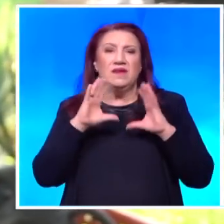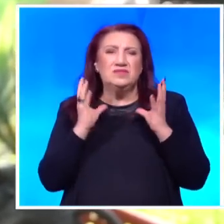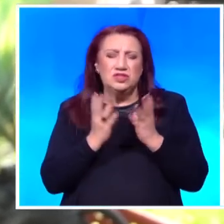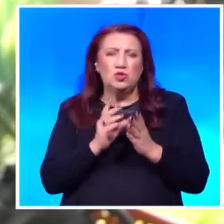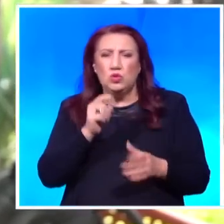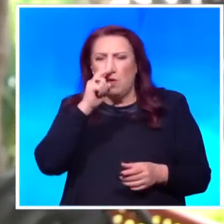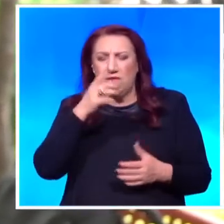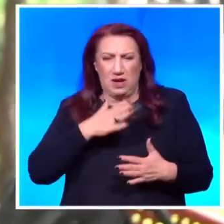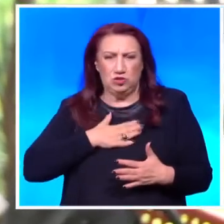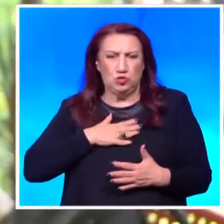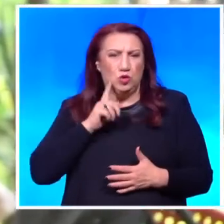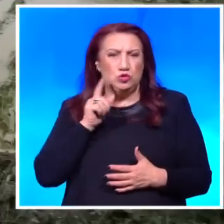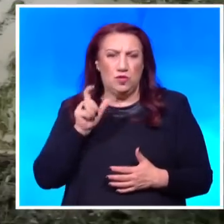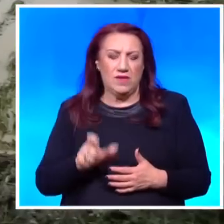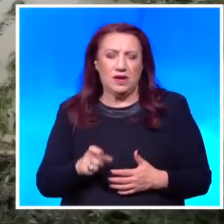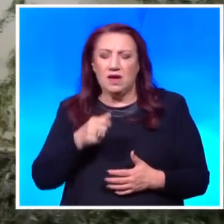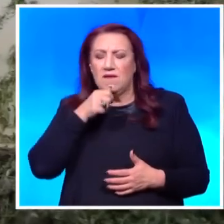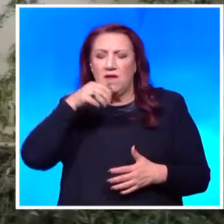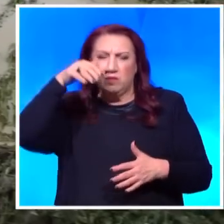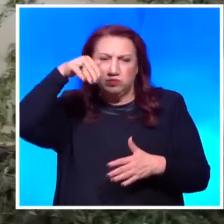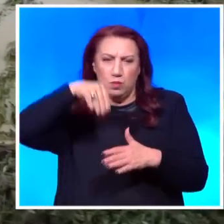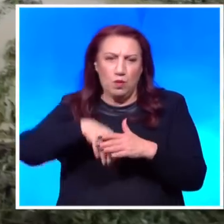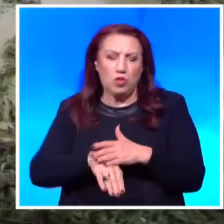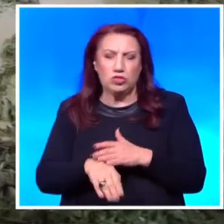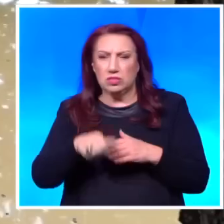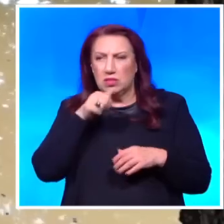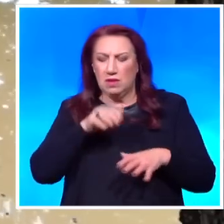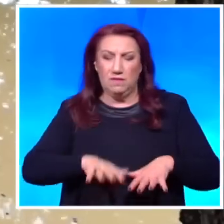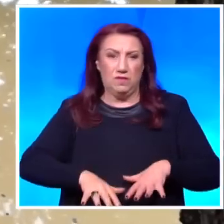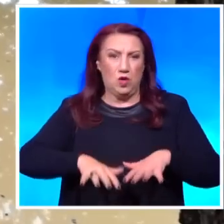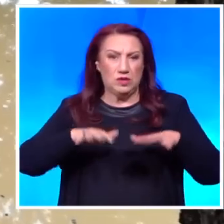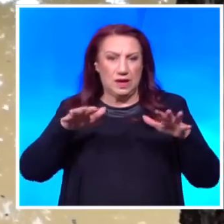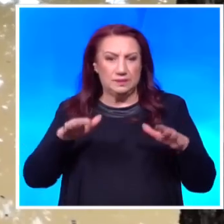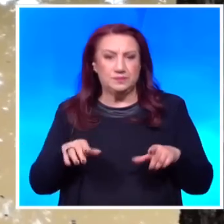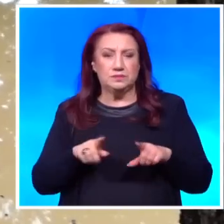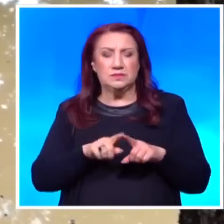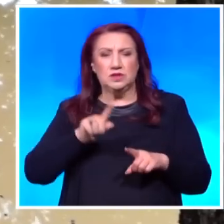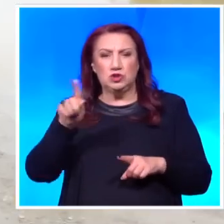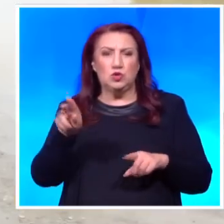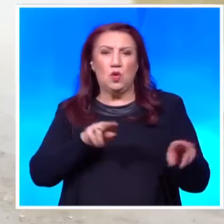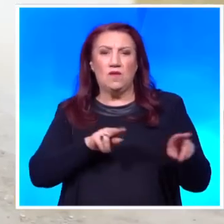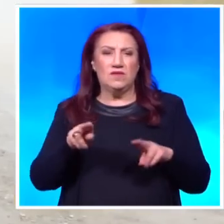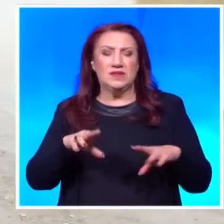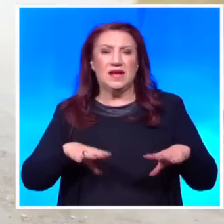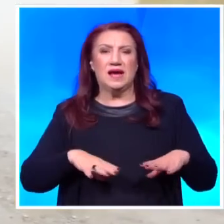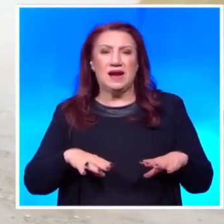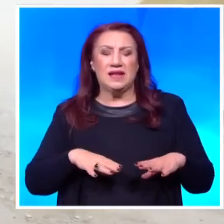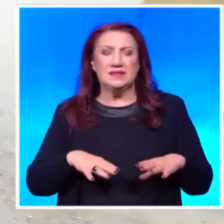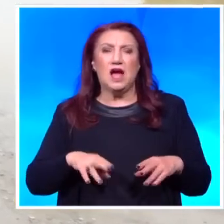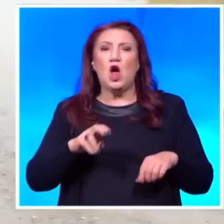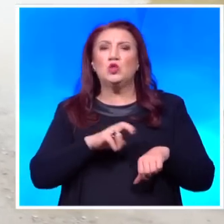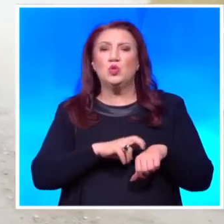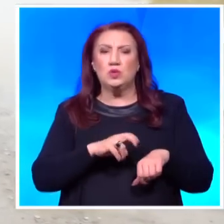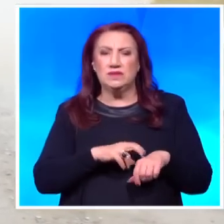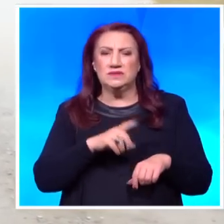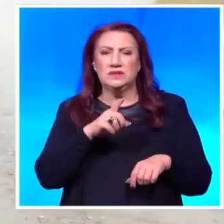е потънало под вода. Това. Отводняването продължава и във видинския град Дунавци, залят от река Войнишка. Издавените